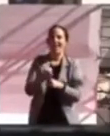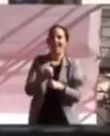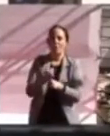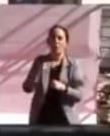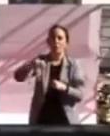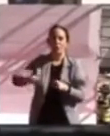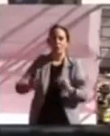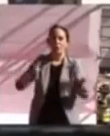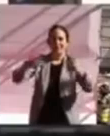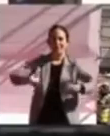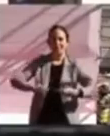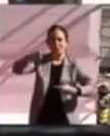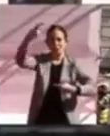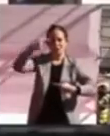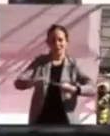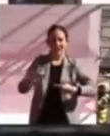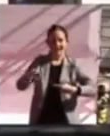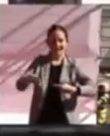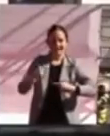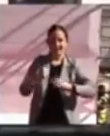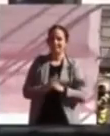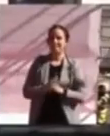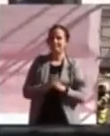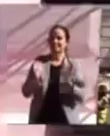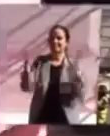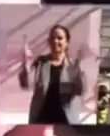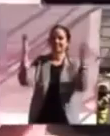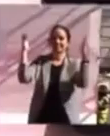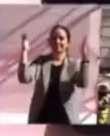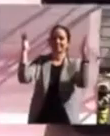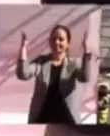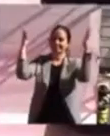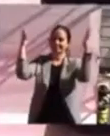giornata perché